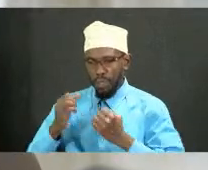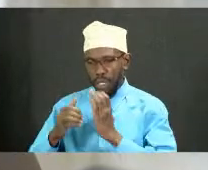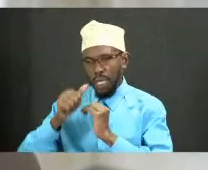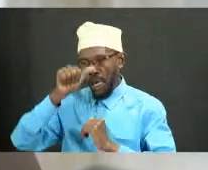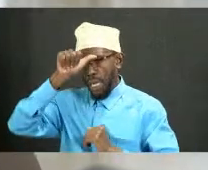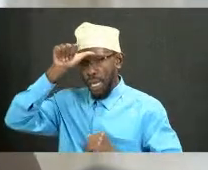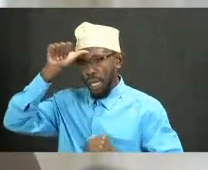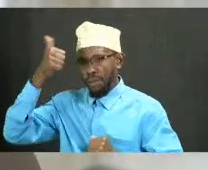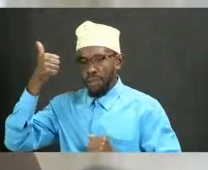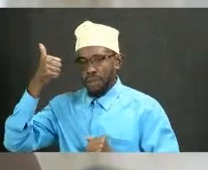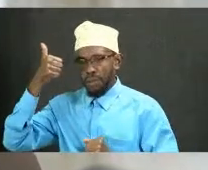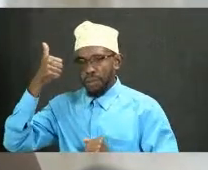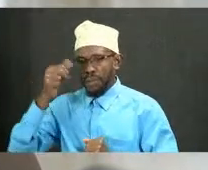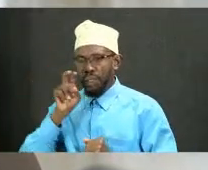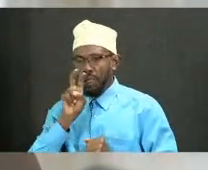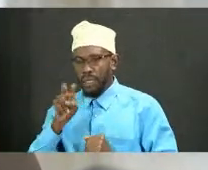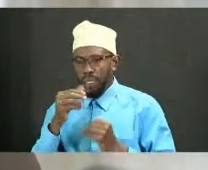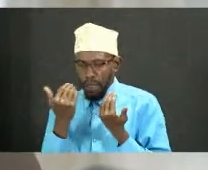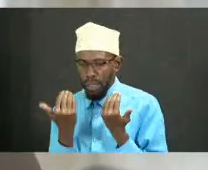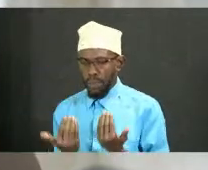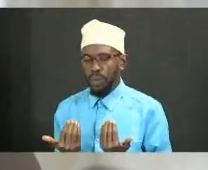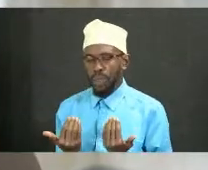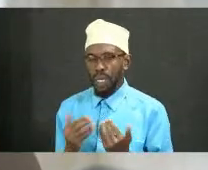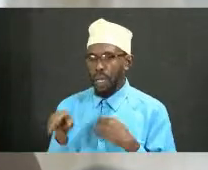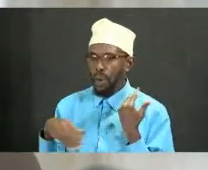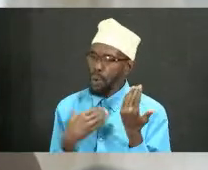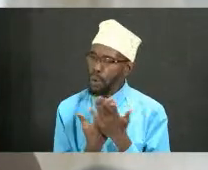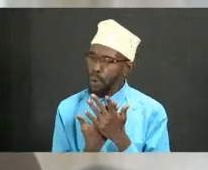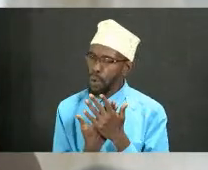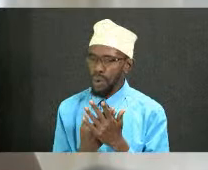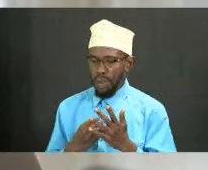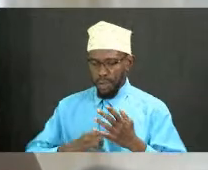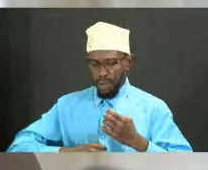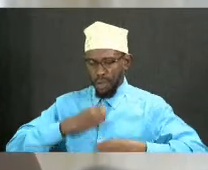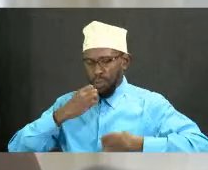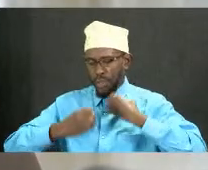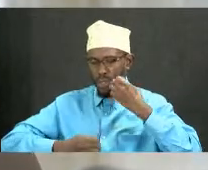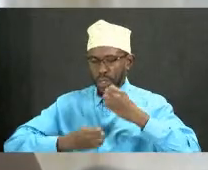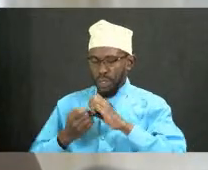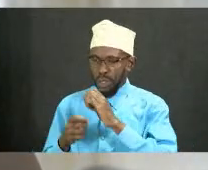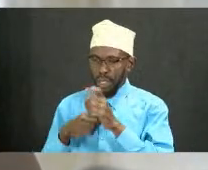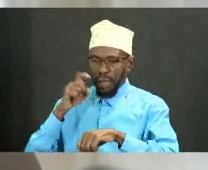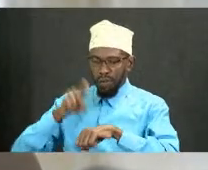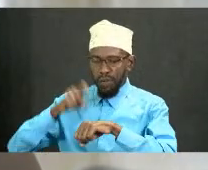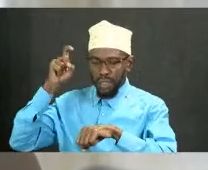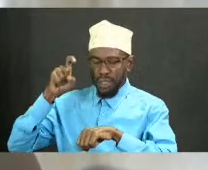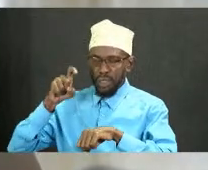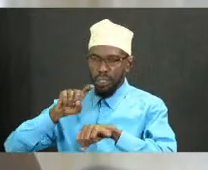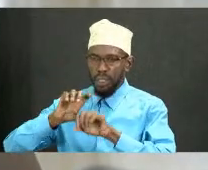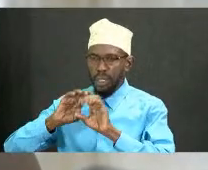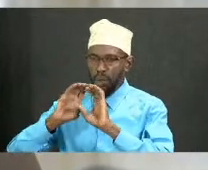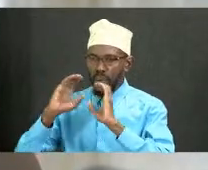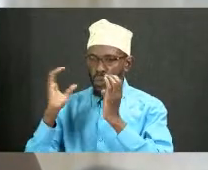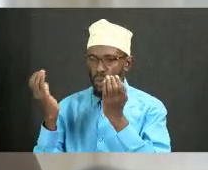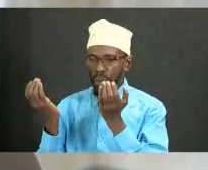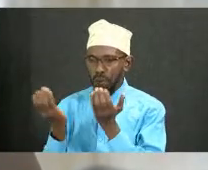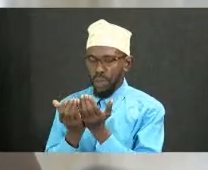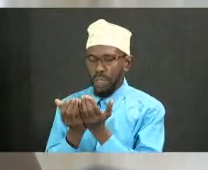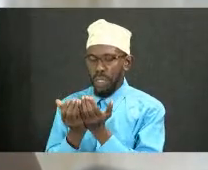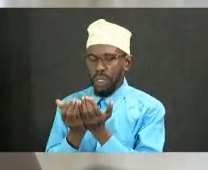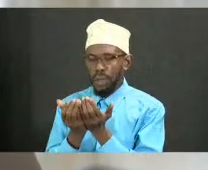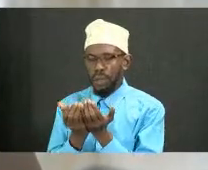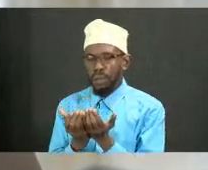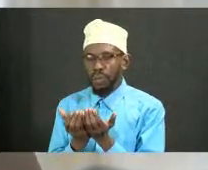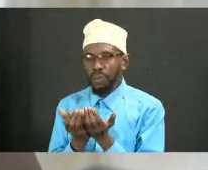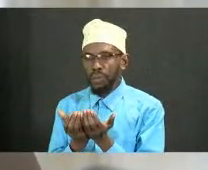ili waweze kujikimu, kwa sababu ukiangalia saizi everybody the emotional intelligence has been affected one way or another. So